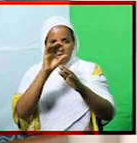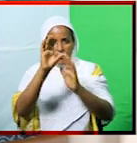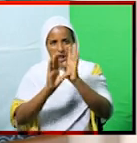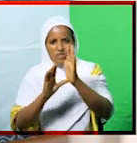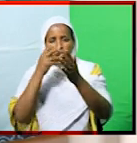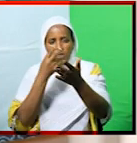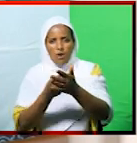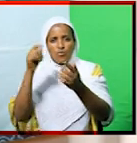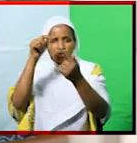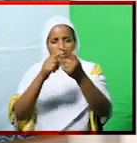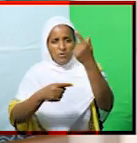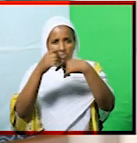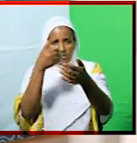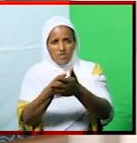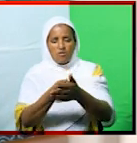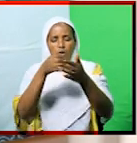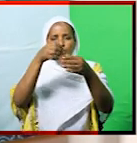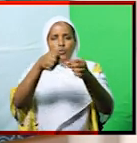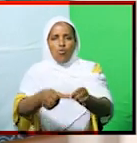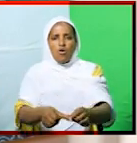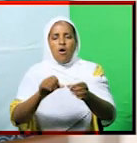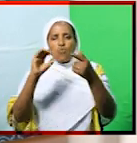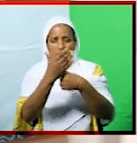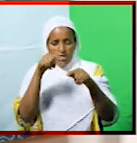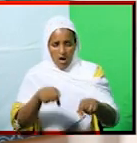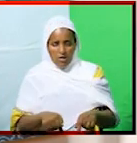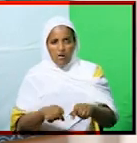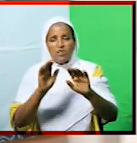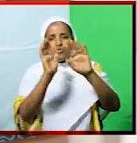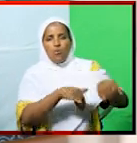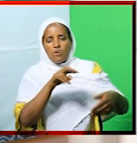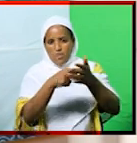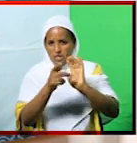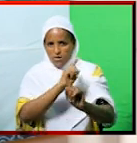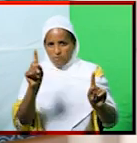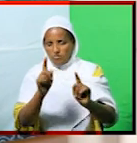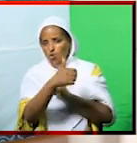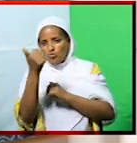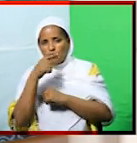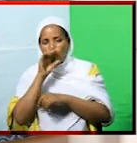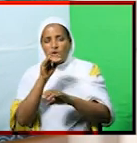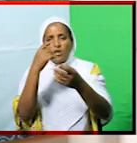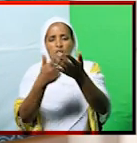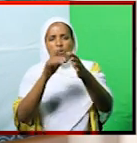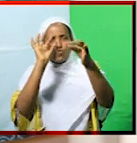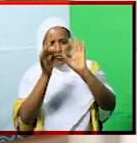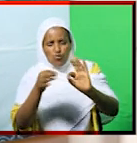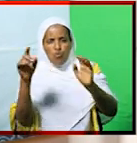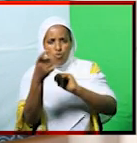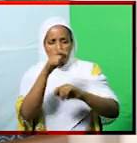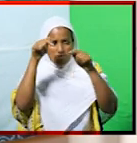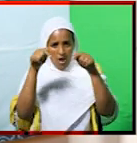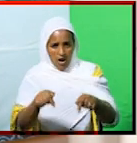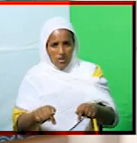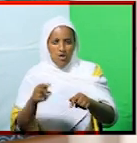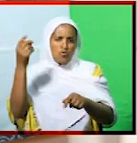ካህናት የሙሴ ዘር የሙሴን ሕግ ያዝን የአሮንን ክህነት ያዝ እንዲህማ እንዳትሉ አማናዊ